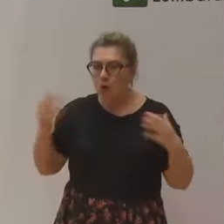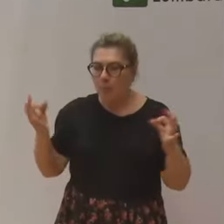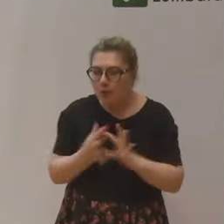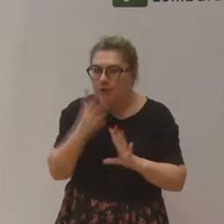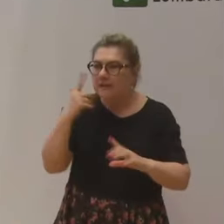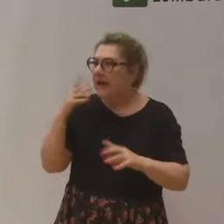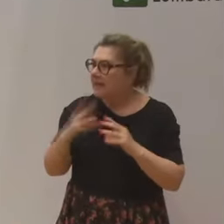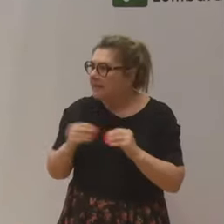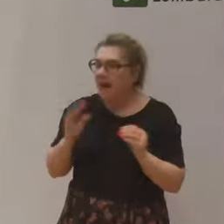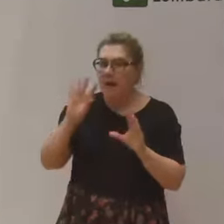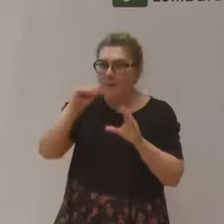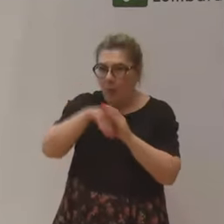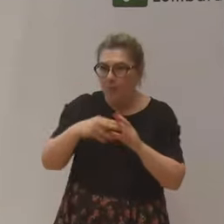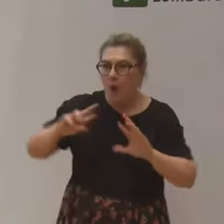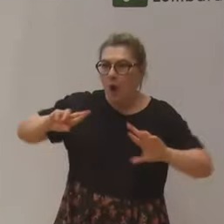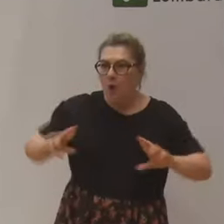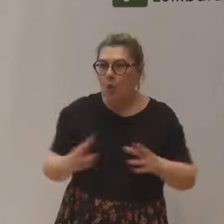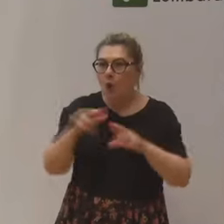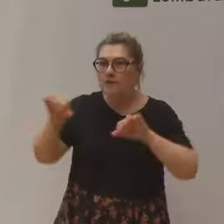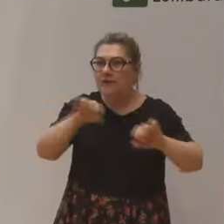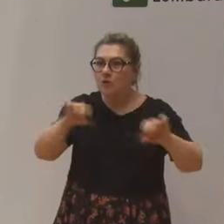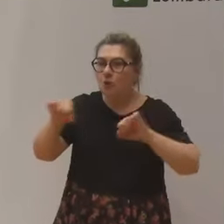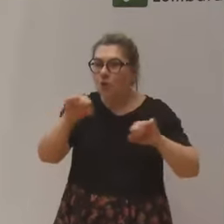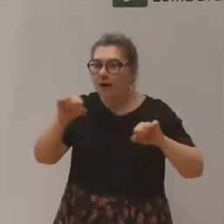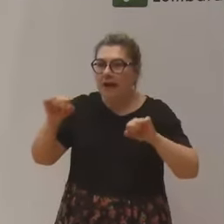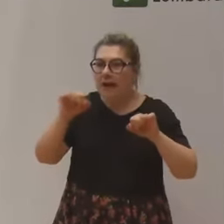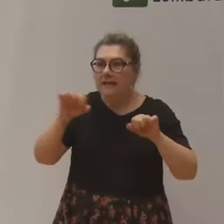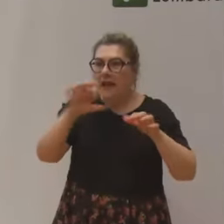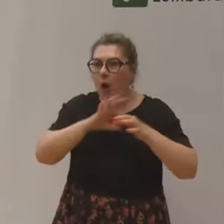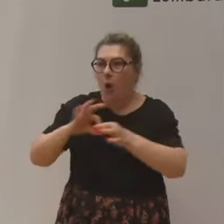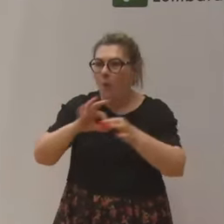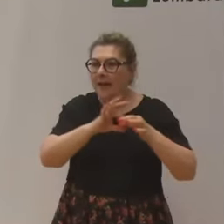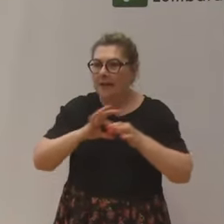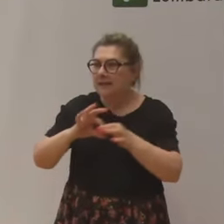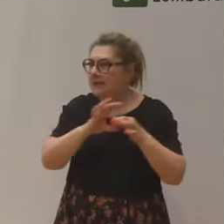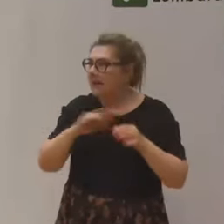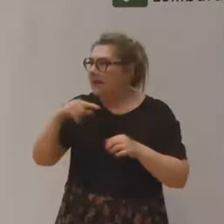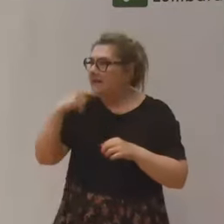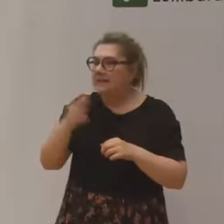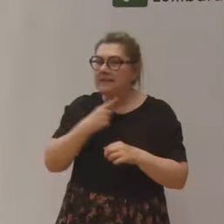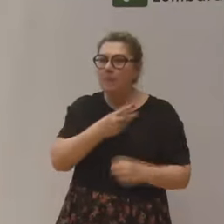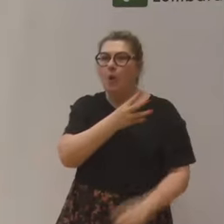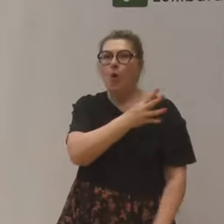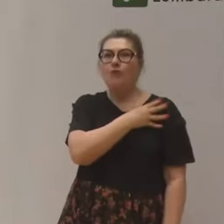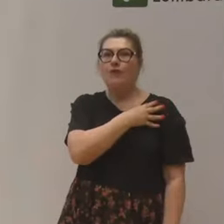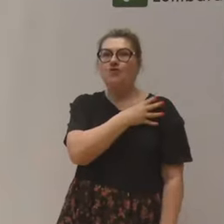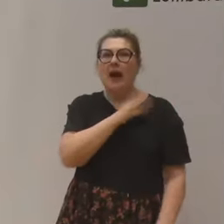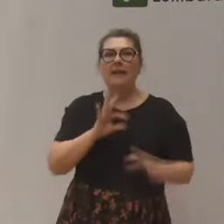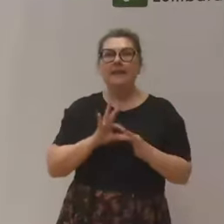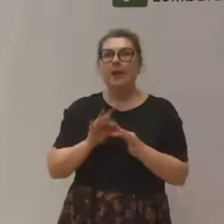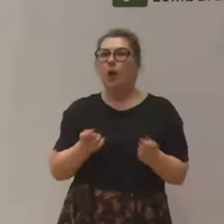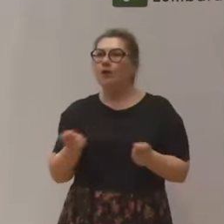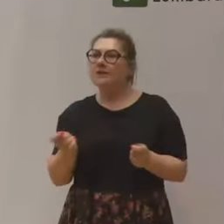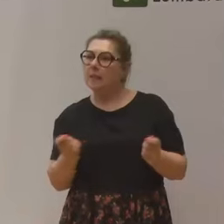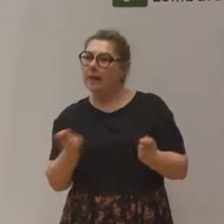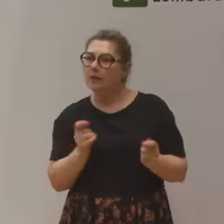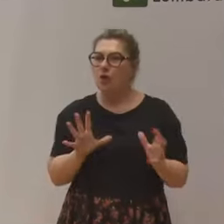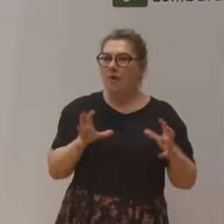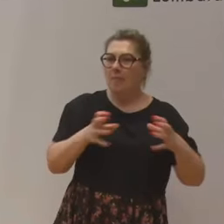poter fare, nell'ambito del mio ruolo di direttore della cooperativa Come Noi di Mortara, da ufficiale di collegamento un pochino tra il mondo